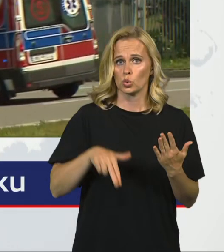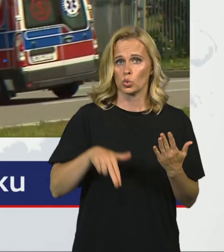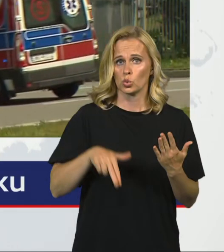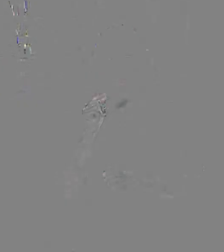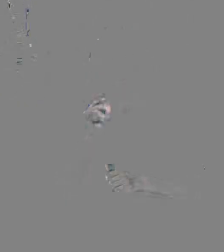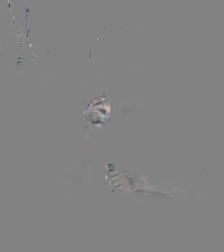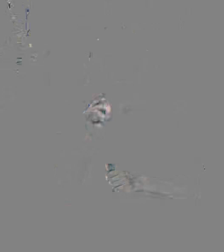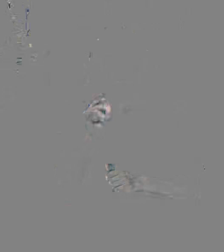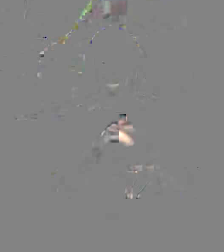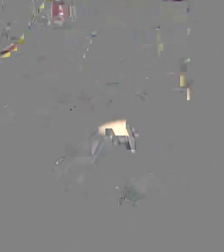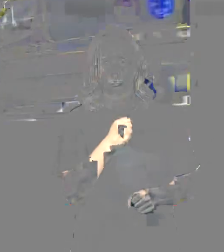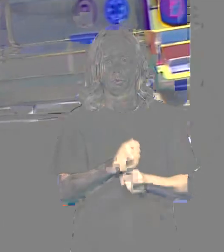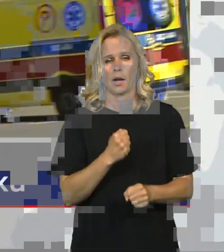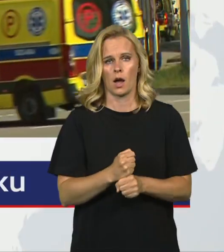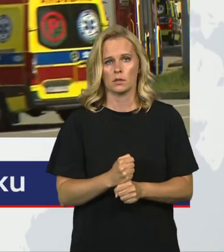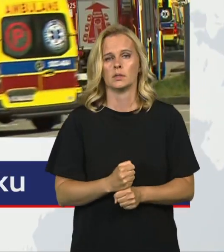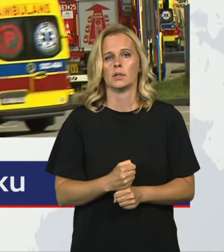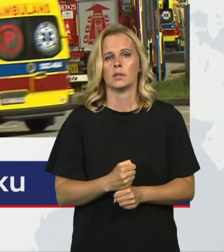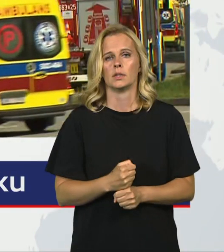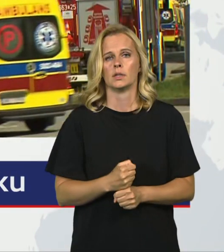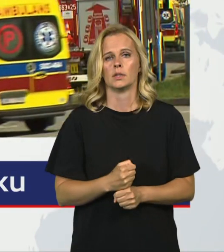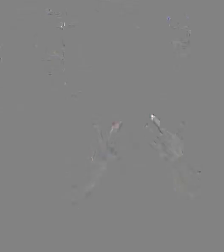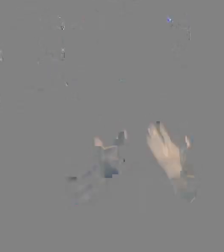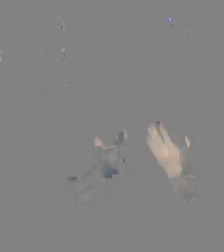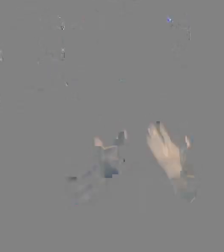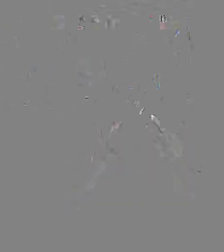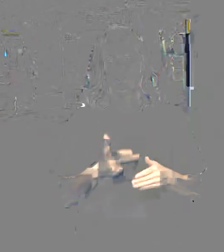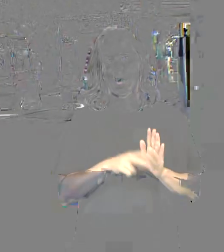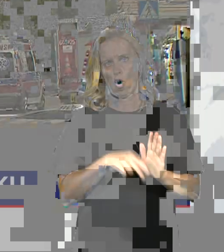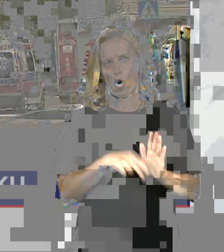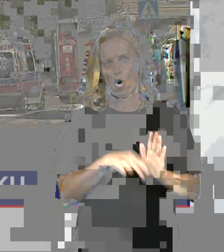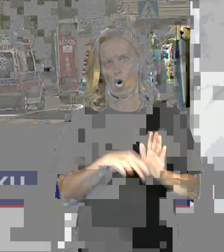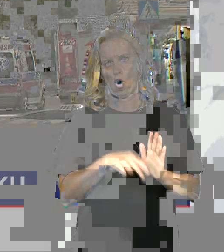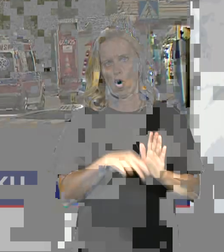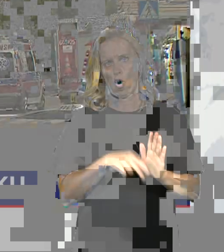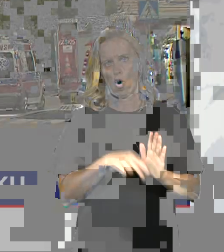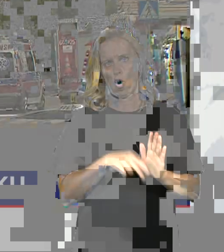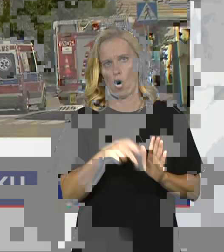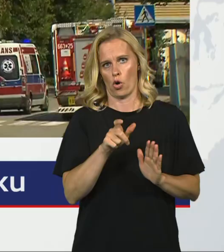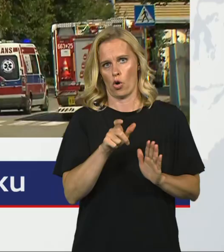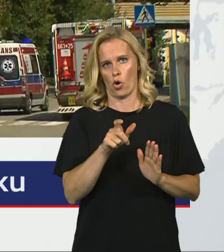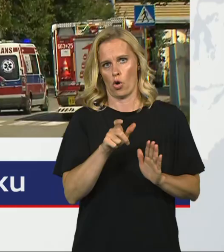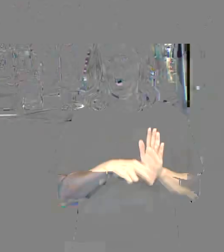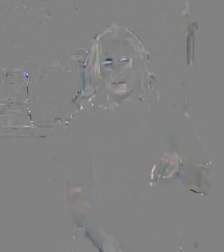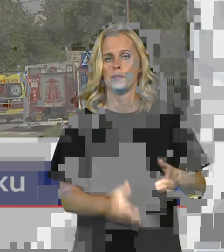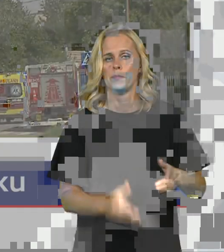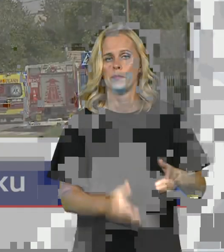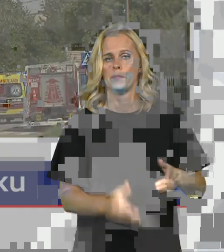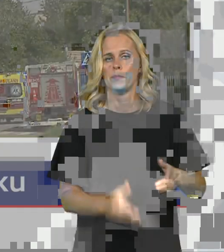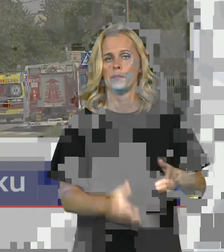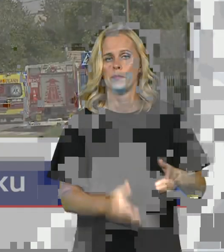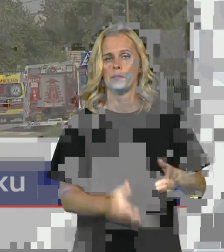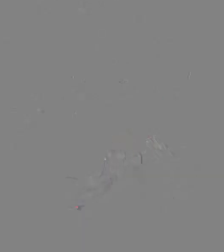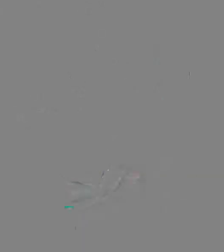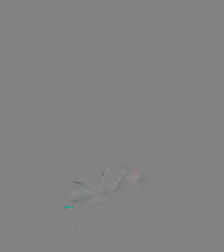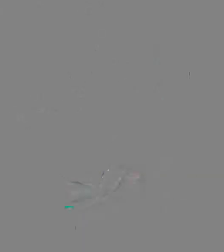...tě metrů pod zemí sedm... ...če zá... ...už během...